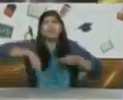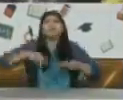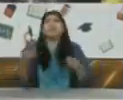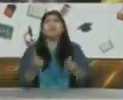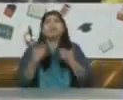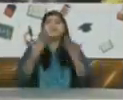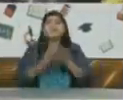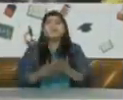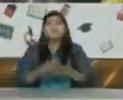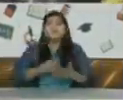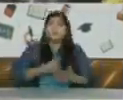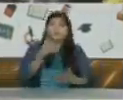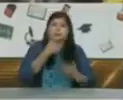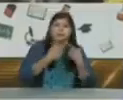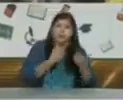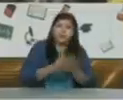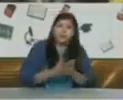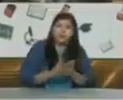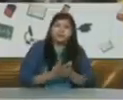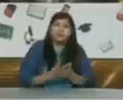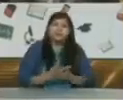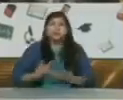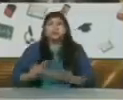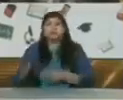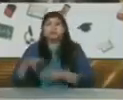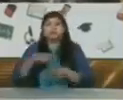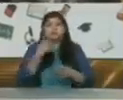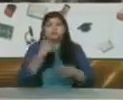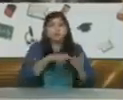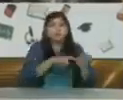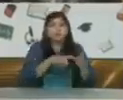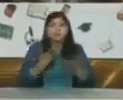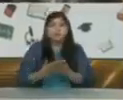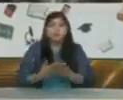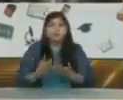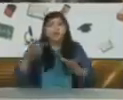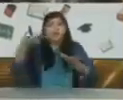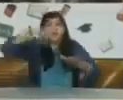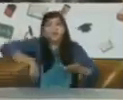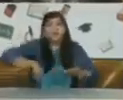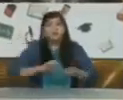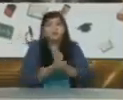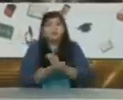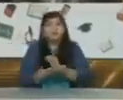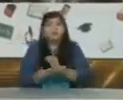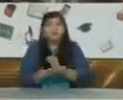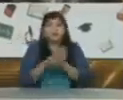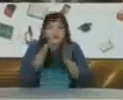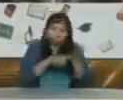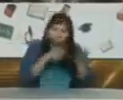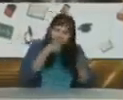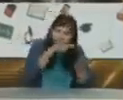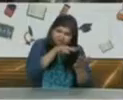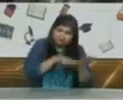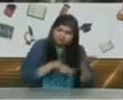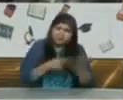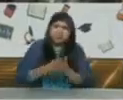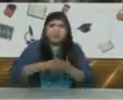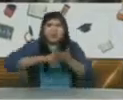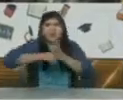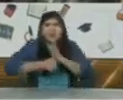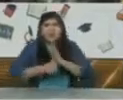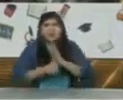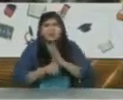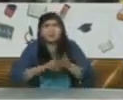भी कठिन वाला सवाल पूछना ही नहीं पड़ेगा, क्योंकि कभी कोई चीज आपको कठिन लगेगी ही नहीं। मुझ पे भरोसा कीजिए दोस्तों, एक बार